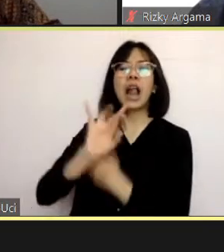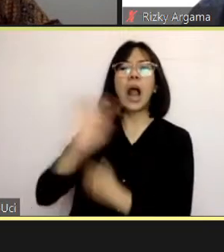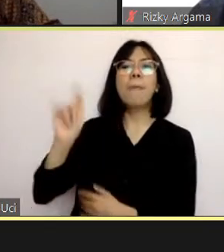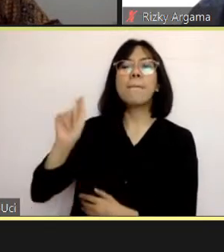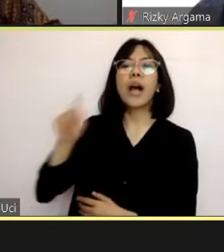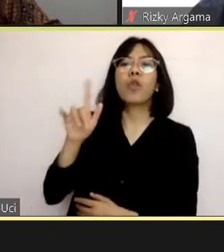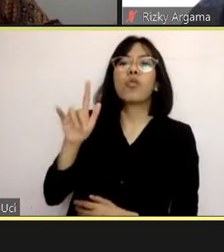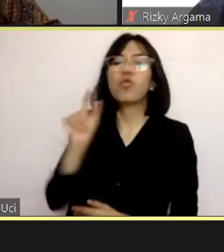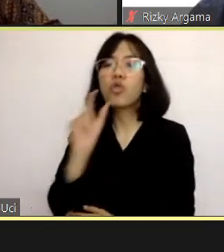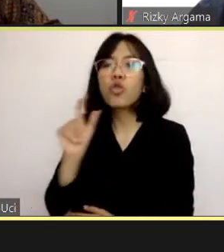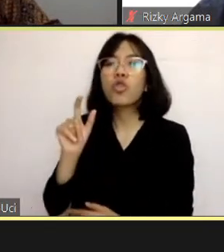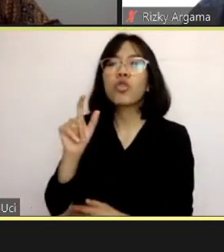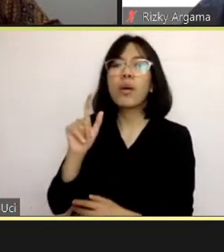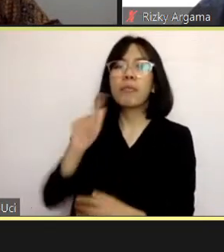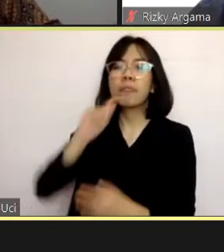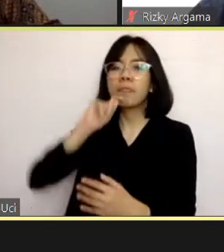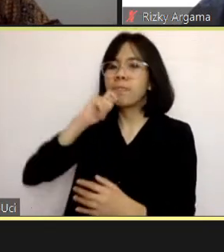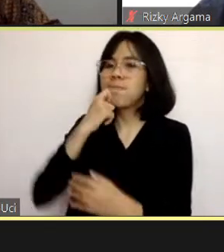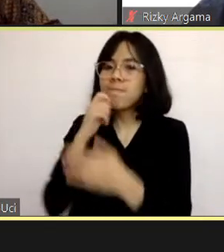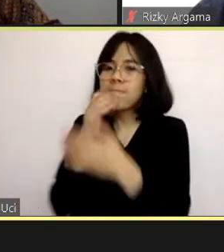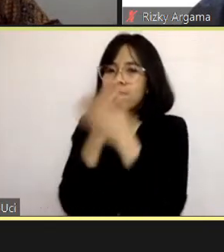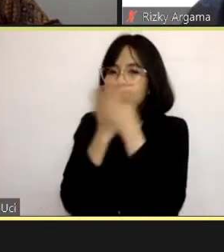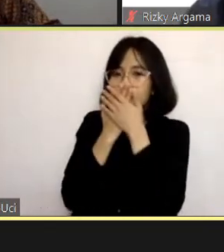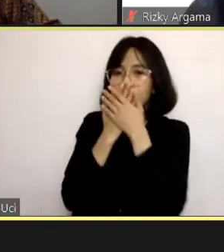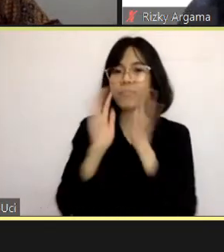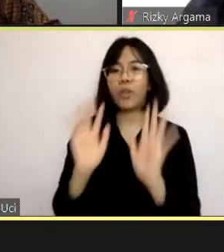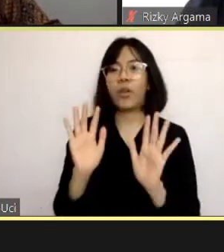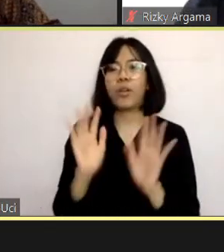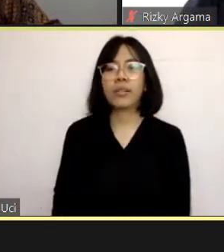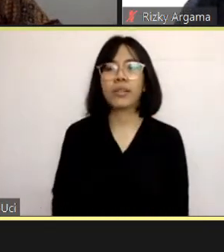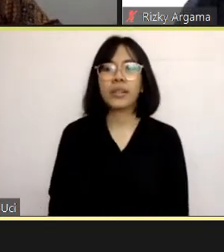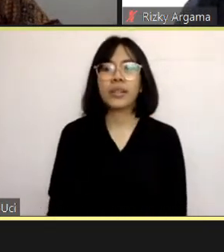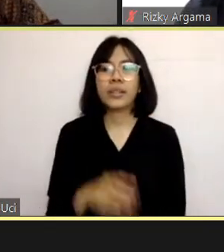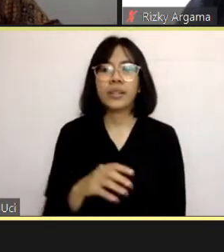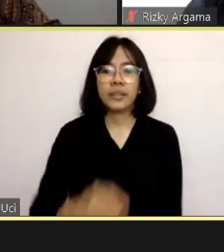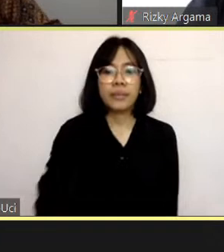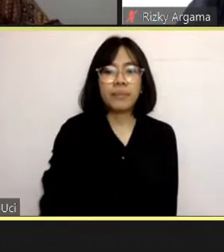konteks otoriter. Jadi mungkin cukup di situ saja. Terima kasih.